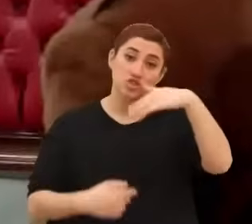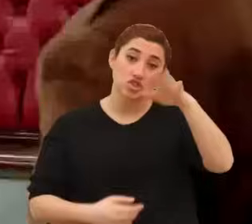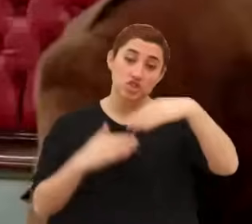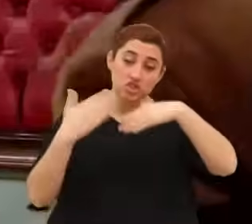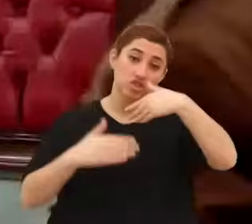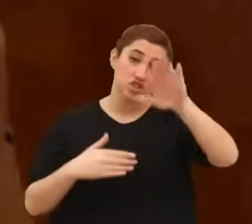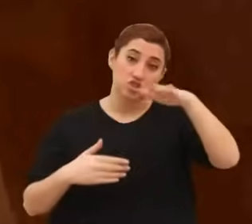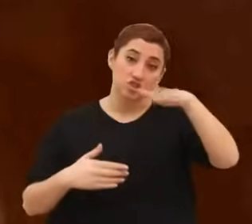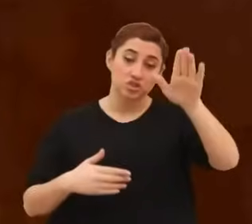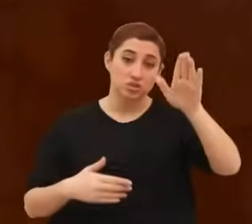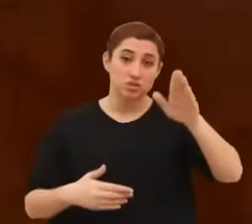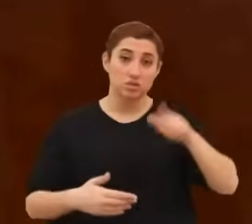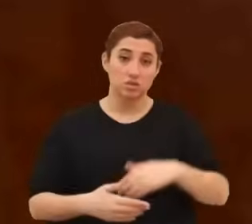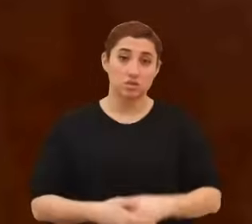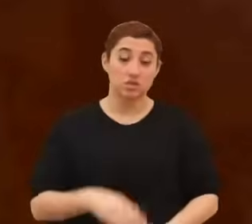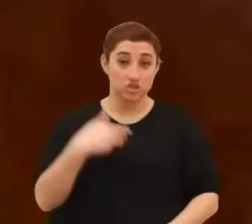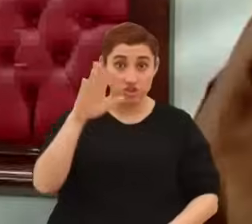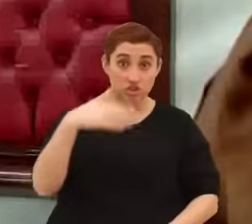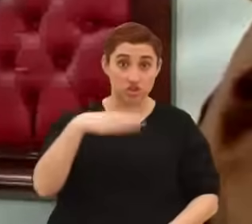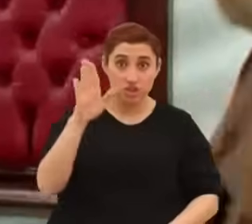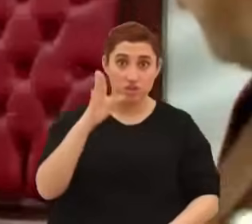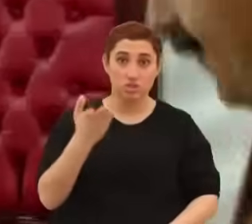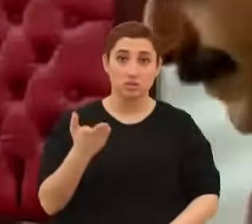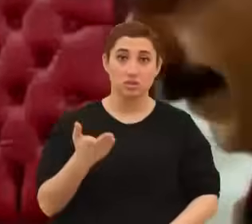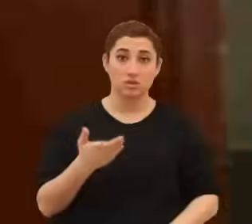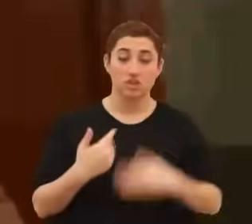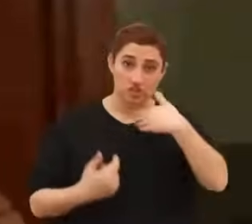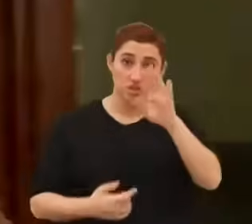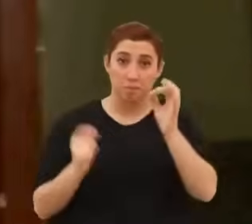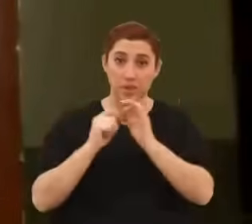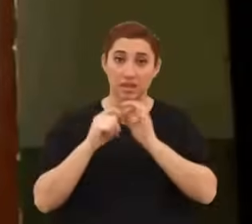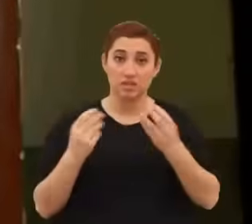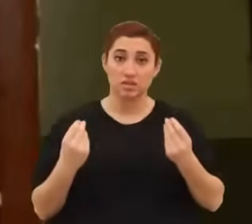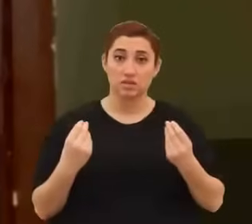çık, çık, çık. Bekir, çık, çık dışarı. Çık dışarı Bekir.